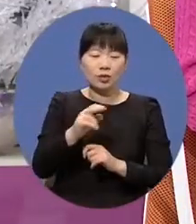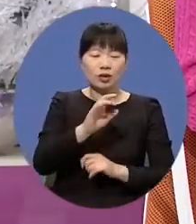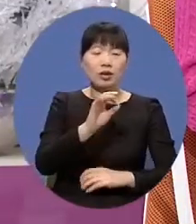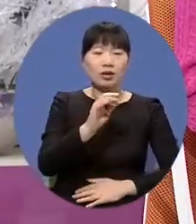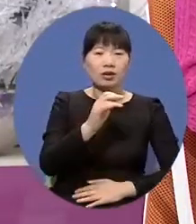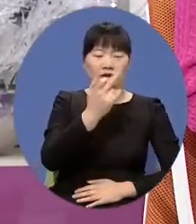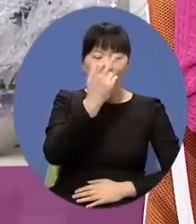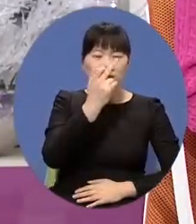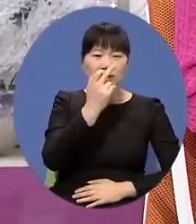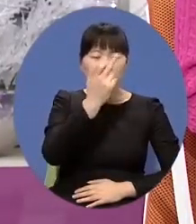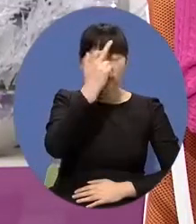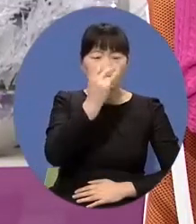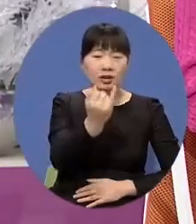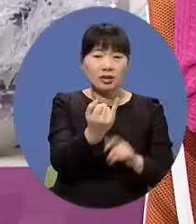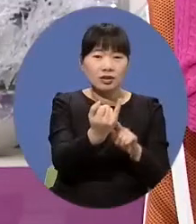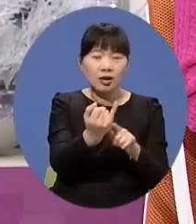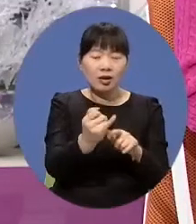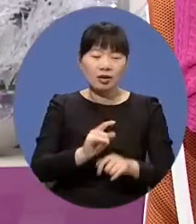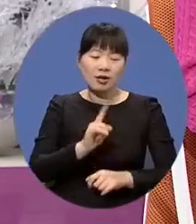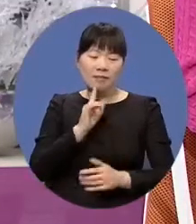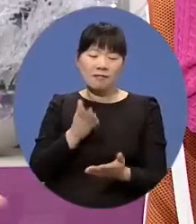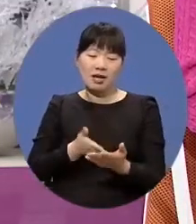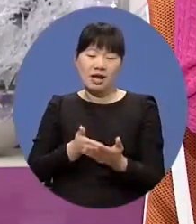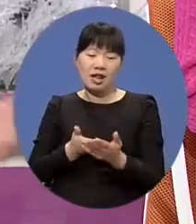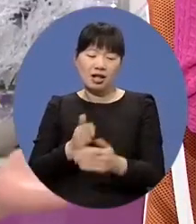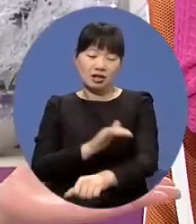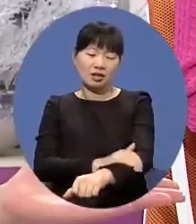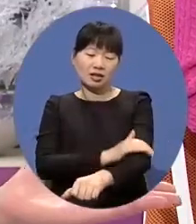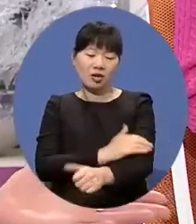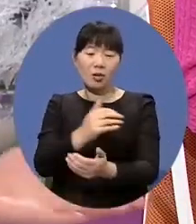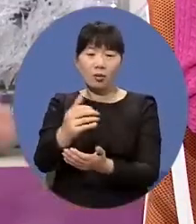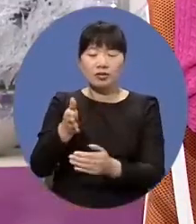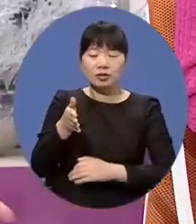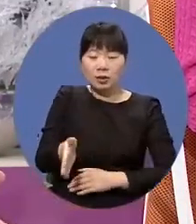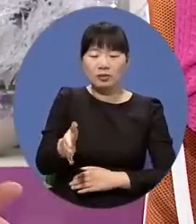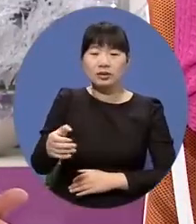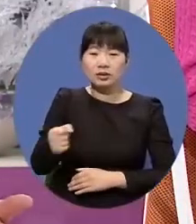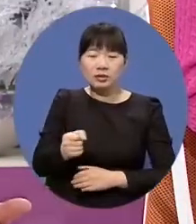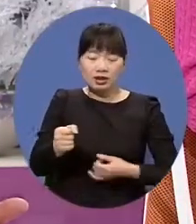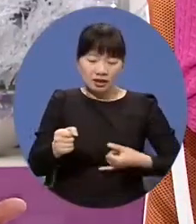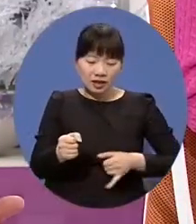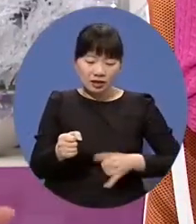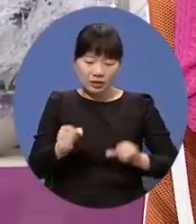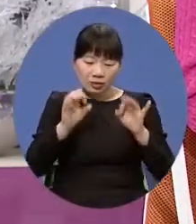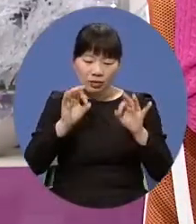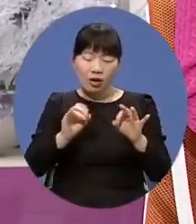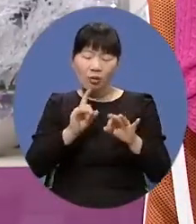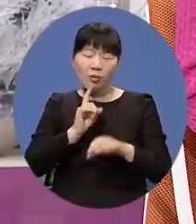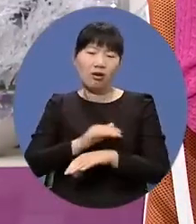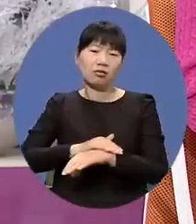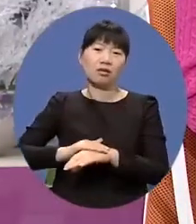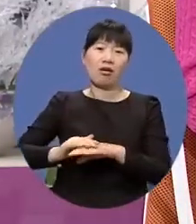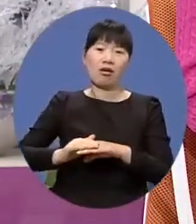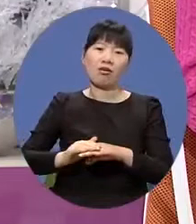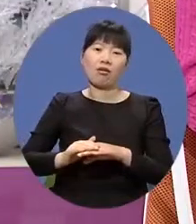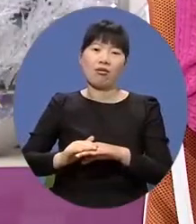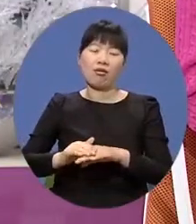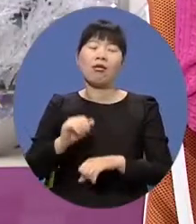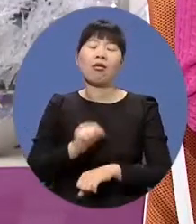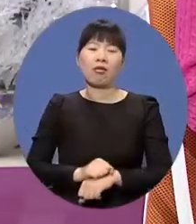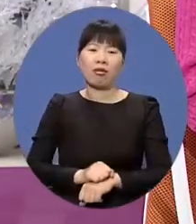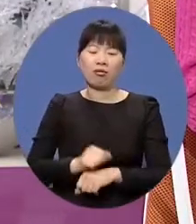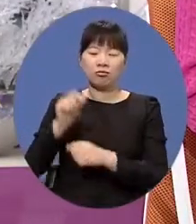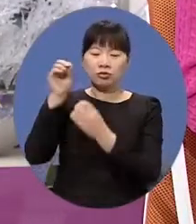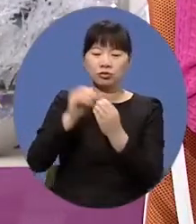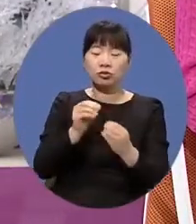같은 경우, 말을 직업으로 삼는 사람들 같은 경우는 대부분 자제분들이 말을 잘해요, 제가 볼 때는. 이거, 이런 부분도 정말